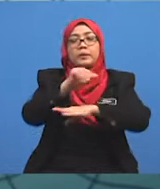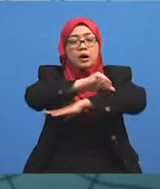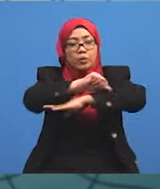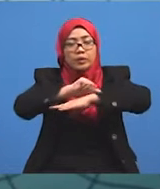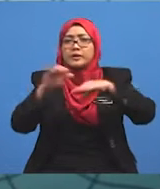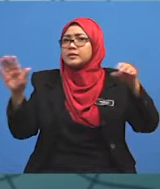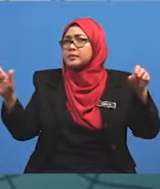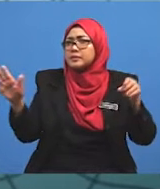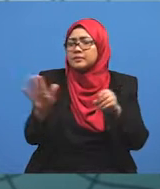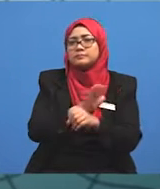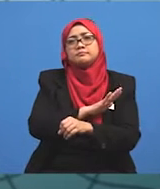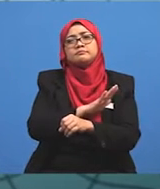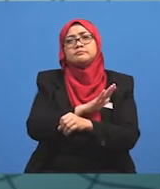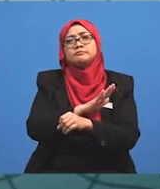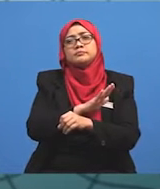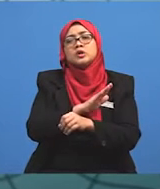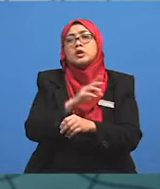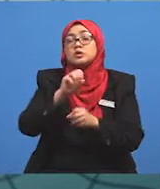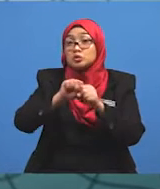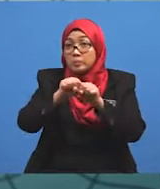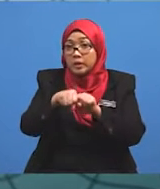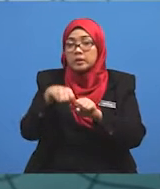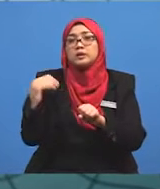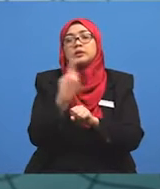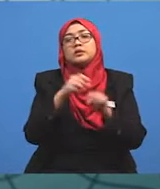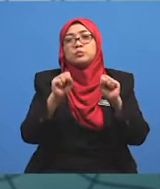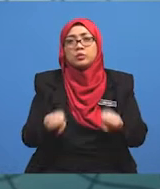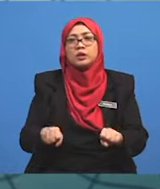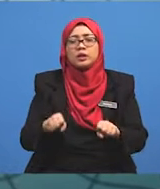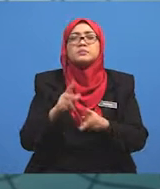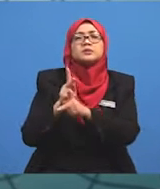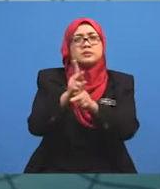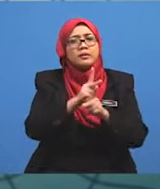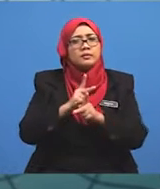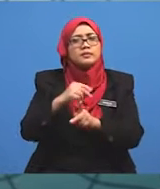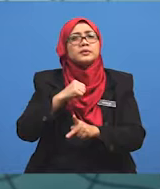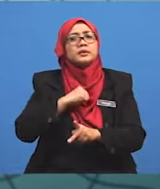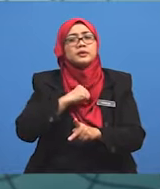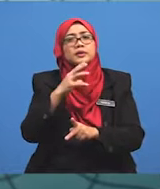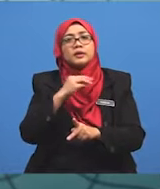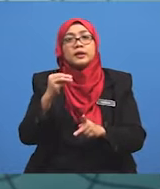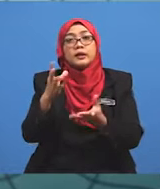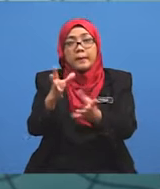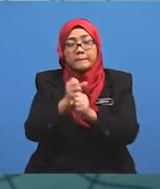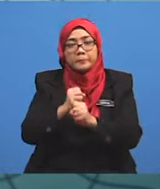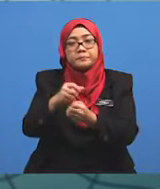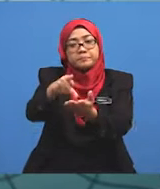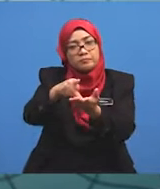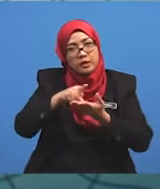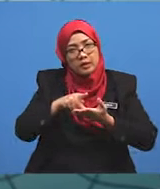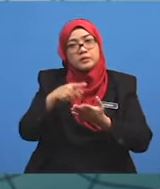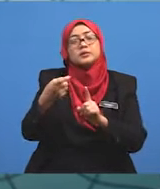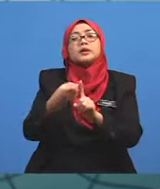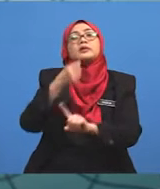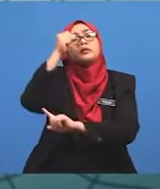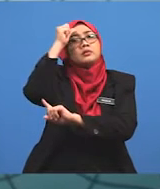melihara maruah diri kita, kita juga mendapat ganjaran daripada Allah Subhanahu Wa Taala. Seterusnya, mudah-mudahan kita